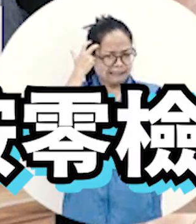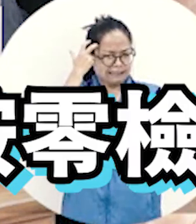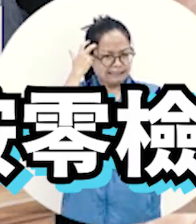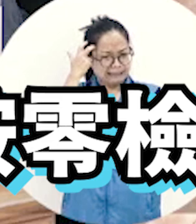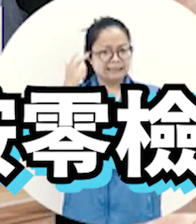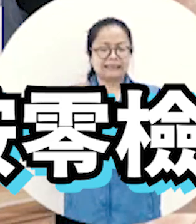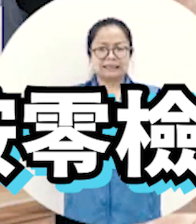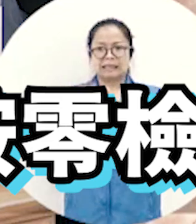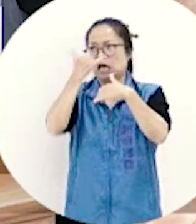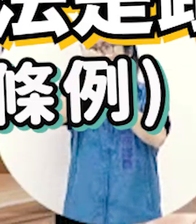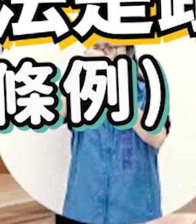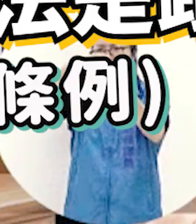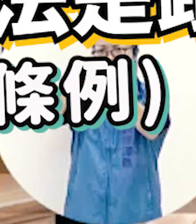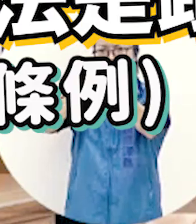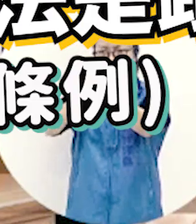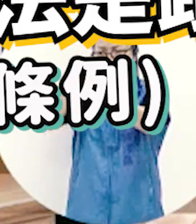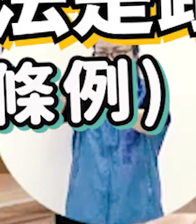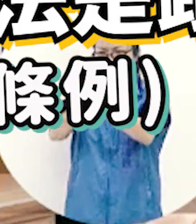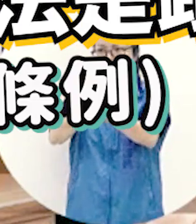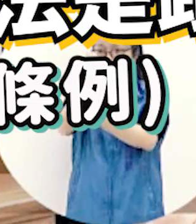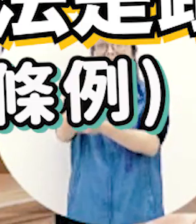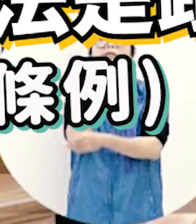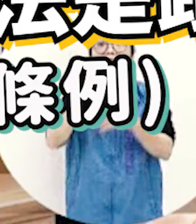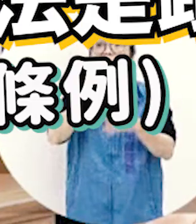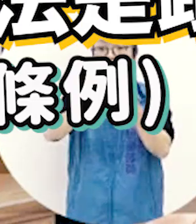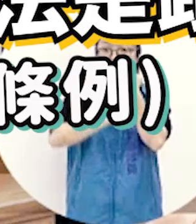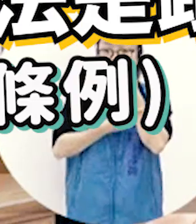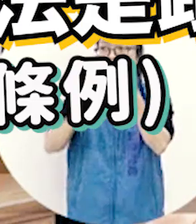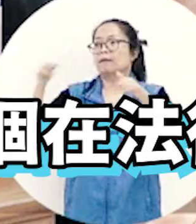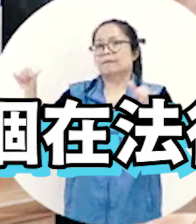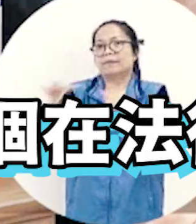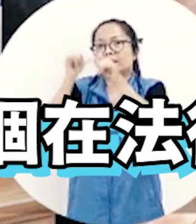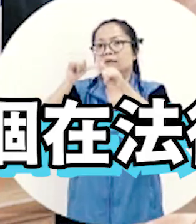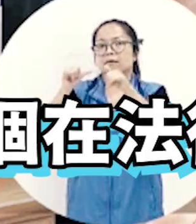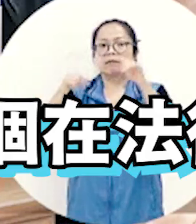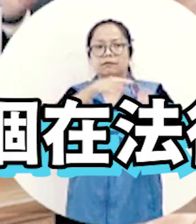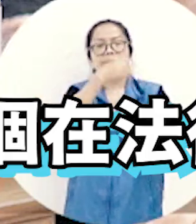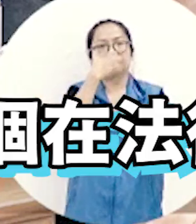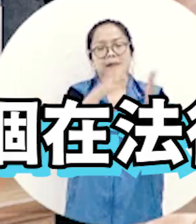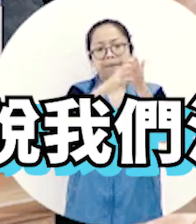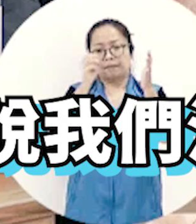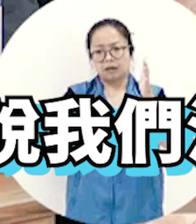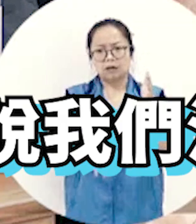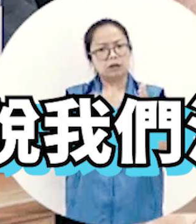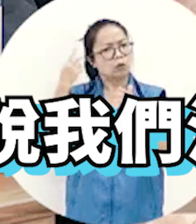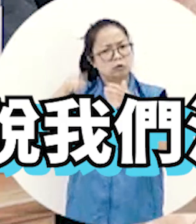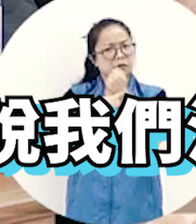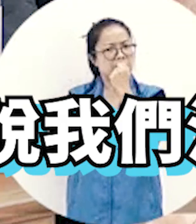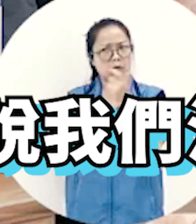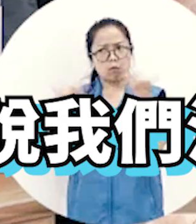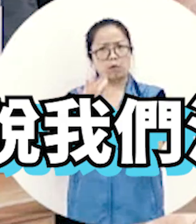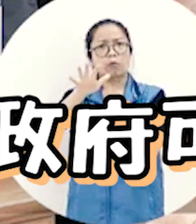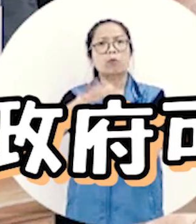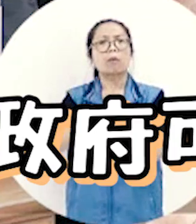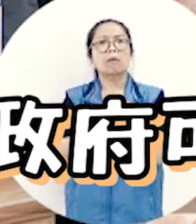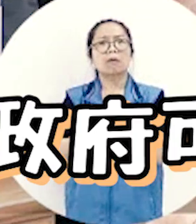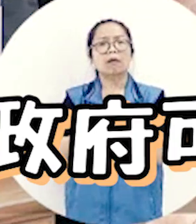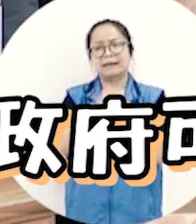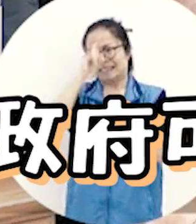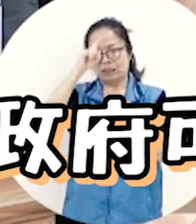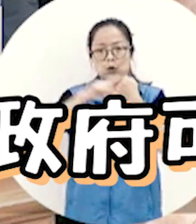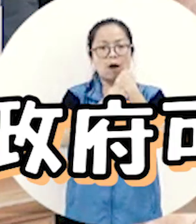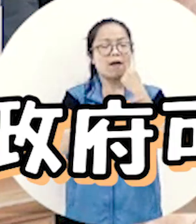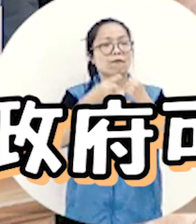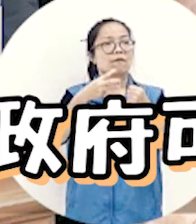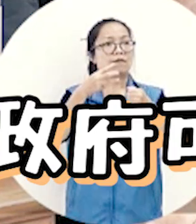巴胺零检出是无效的，因为他的说法是跟中央抵触了哈。我觉得这个在法律上有问题，我希望说我们法制局啊，或我们市政府可